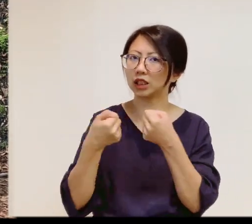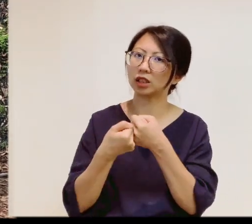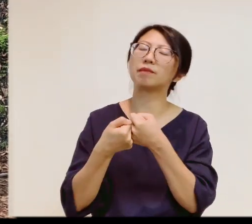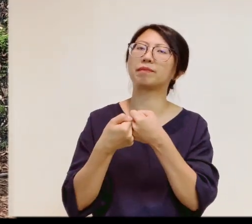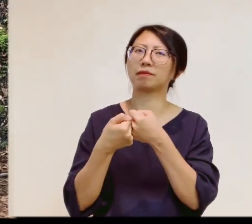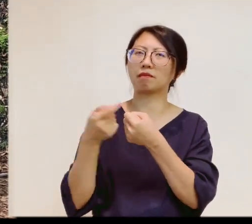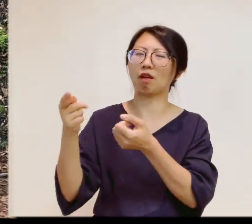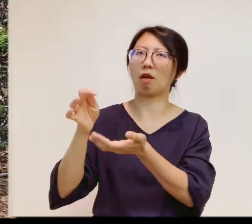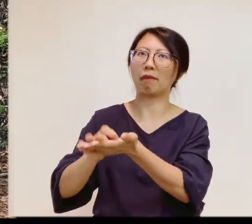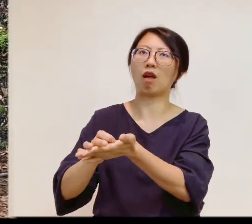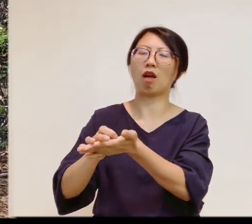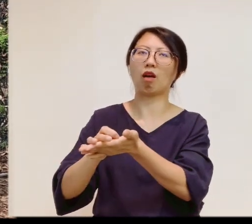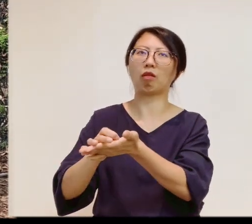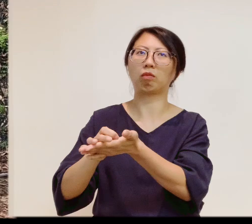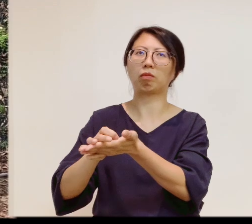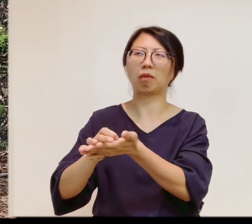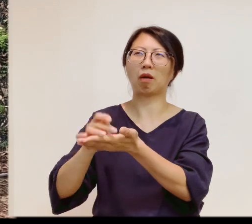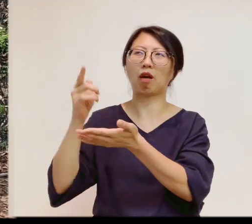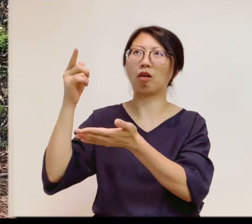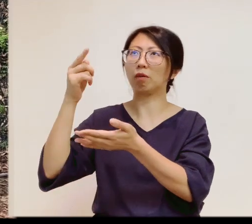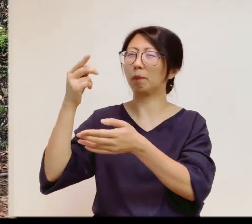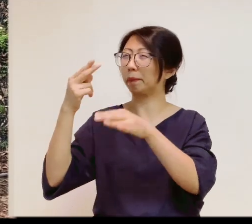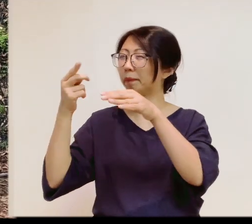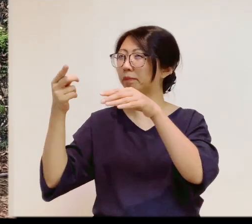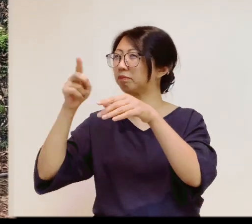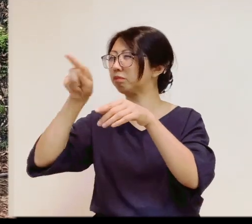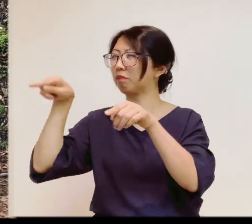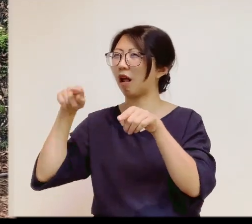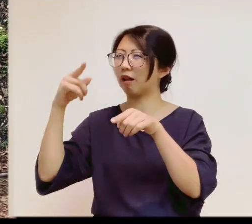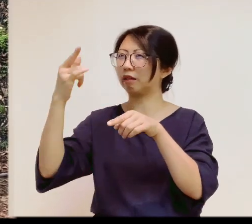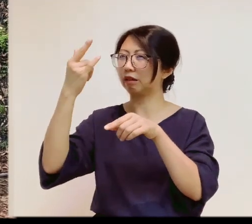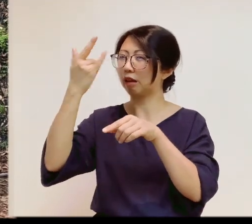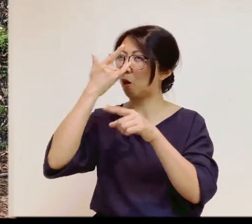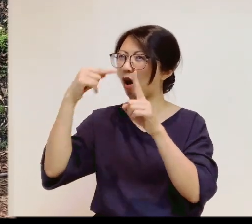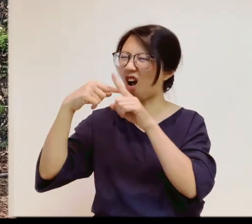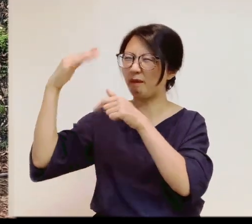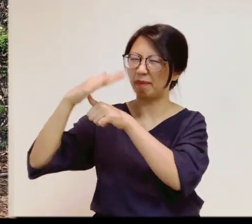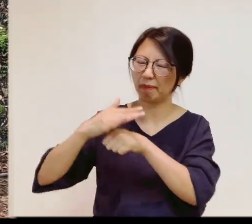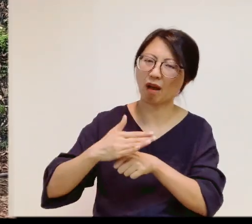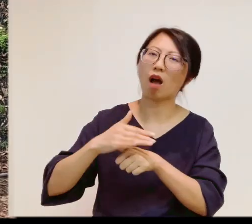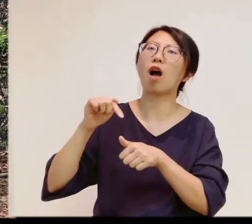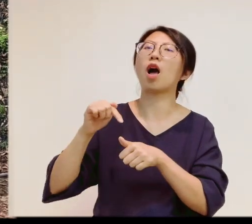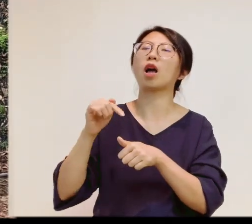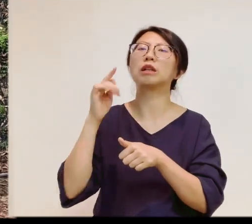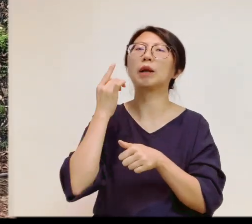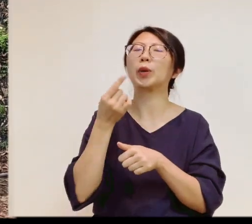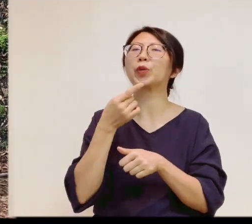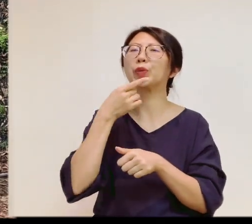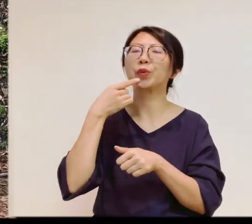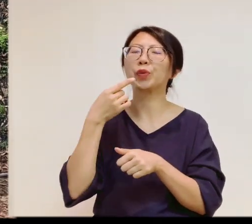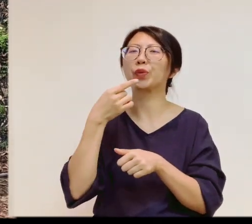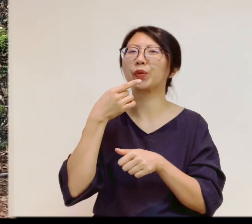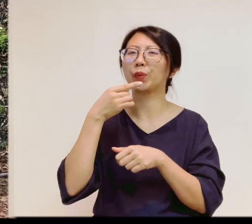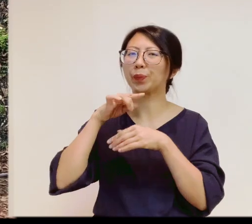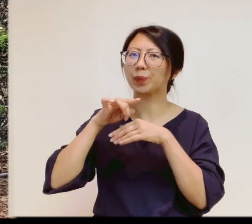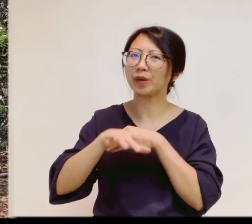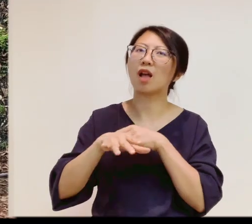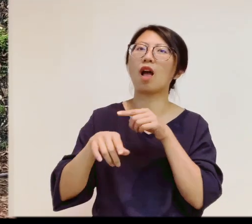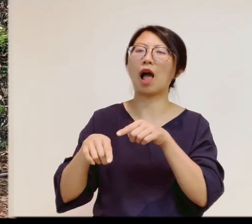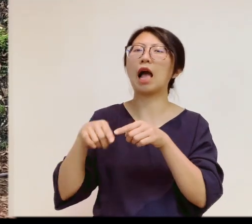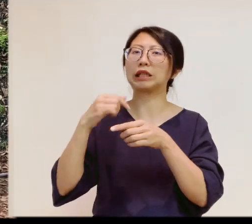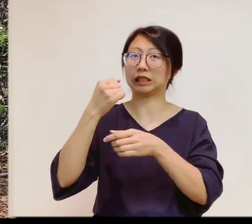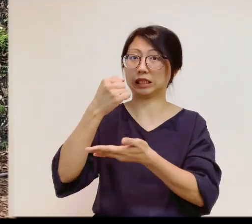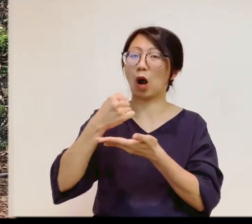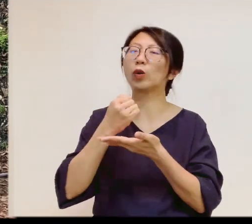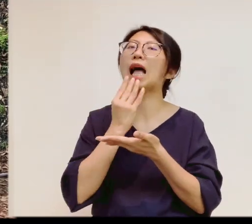傲。但是结果呢，他在这个二次大战之前呢，他在德国他就是被视为一个犹太人而受